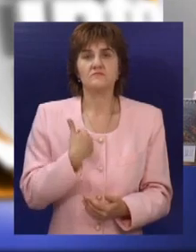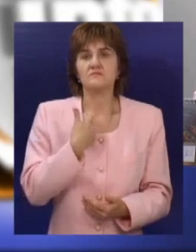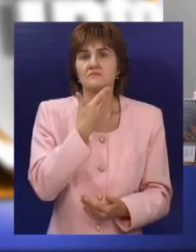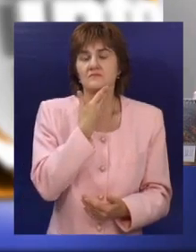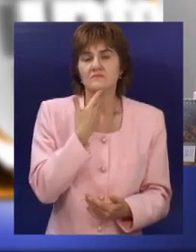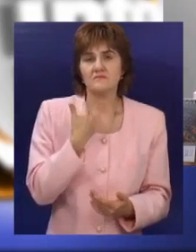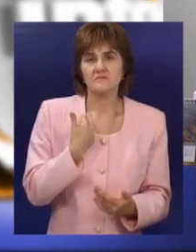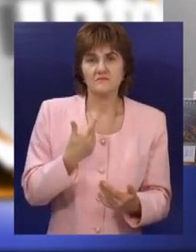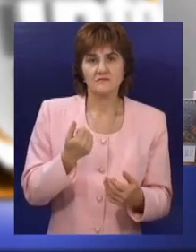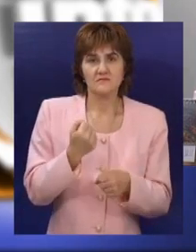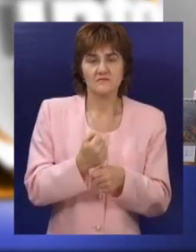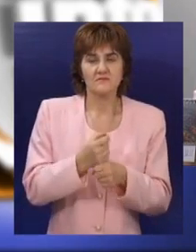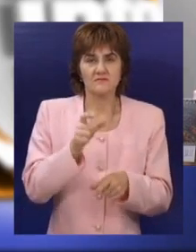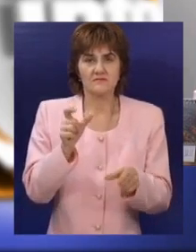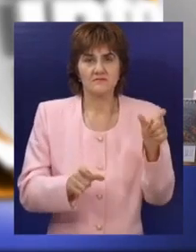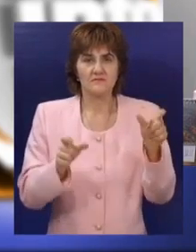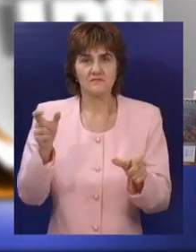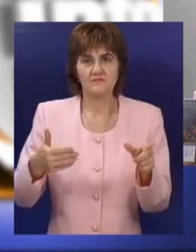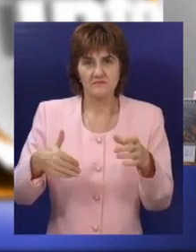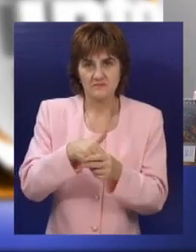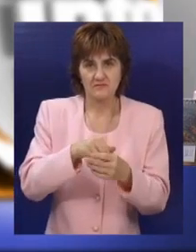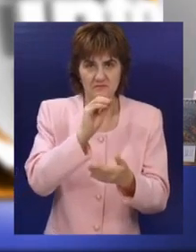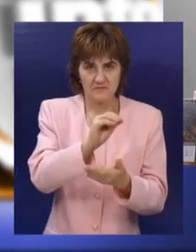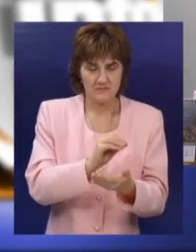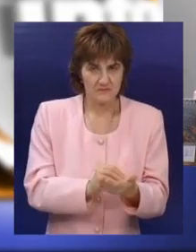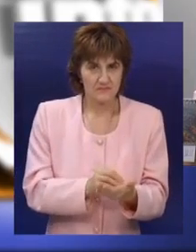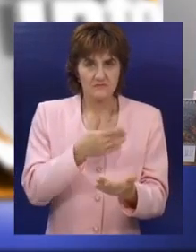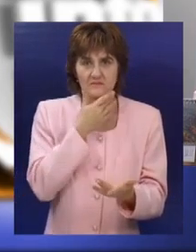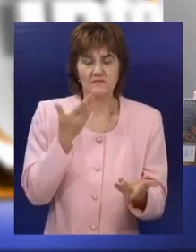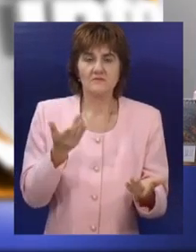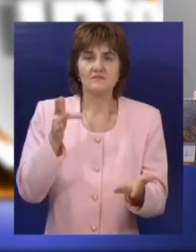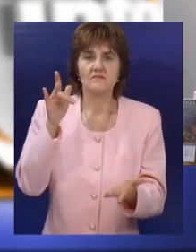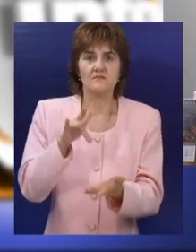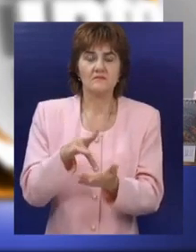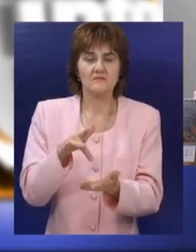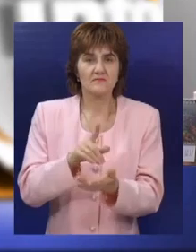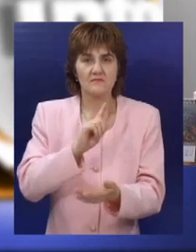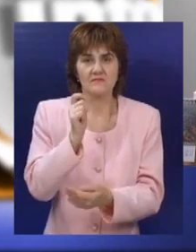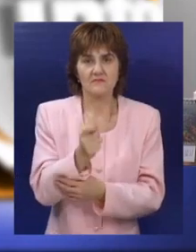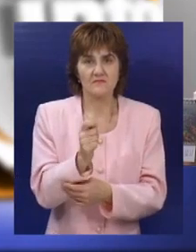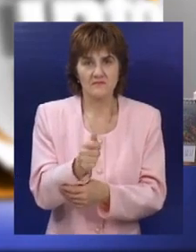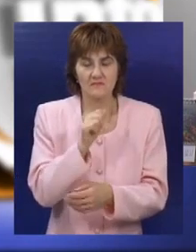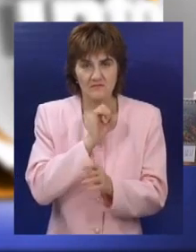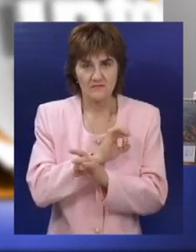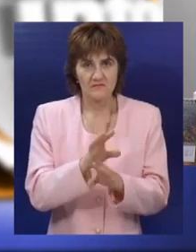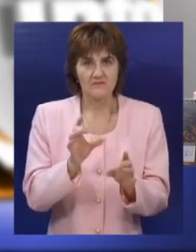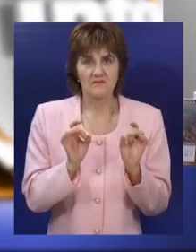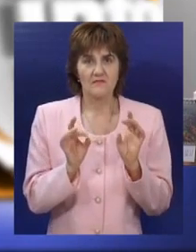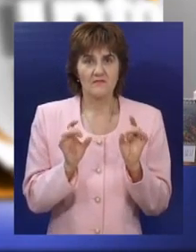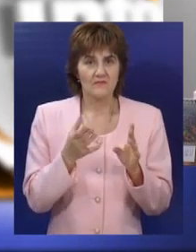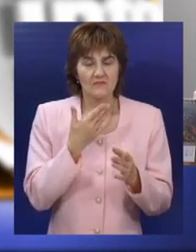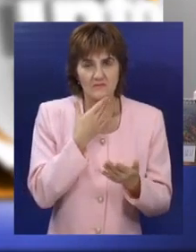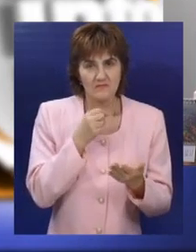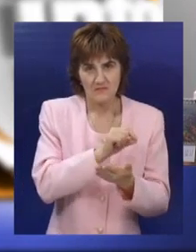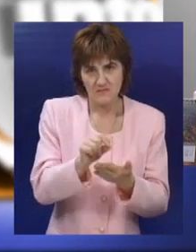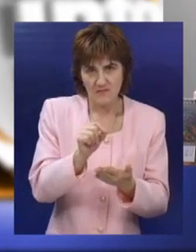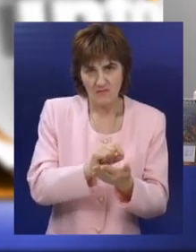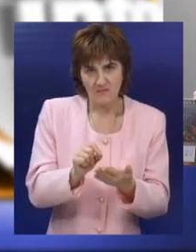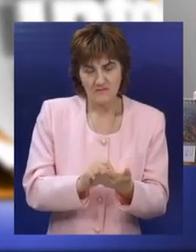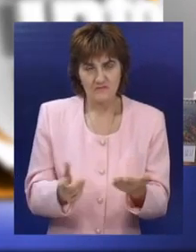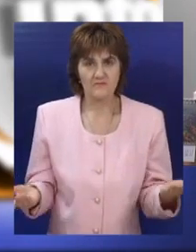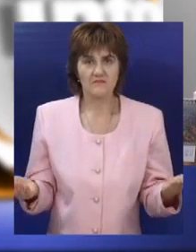nema zaposlenih, nema sedište na nepostojećim adresama, su, kako mi